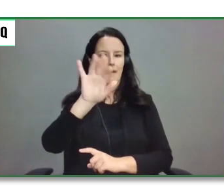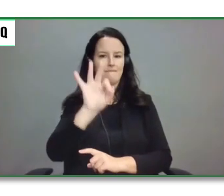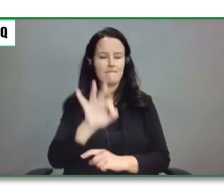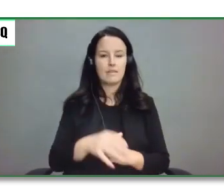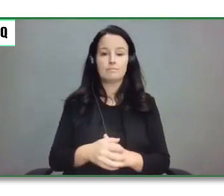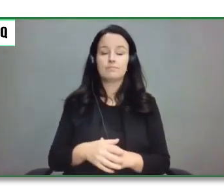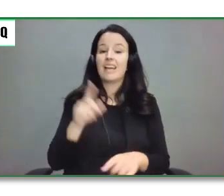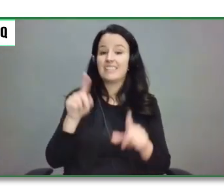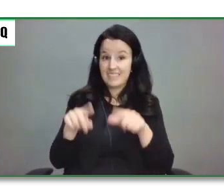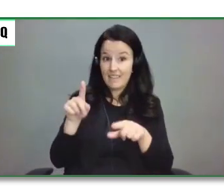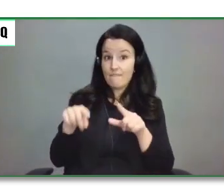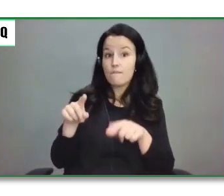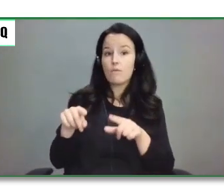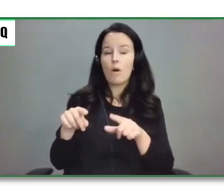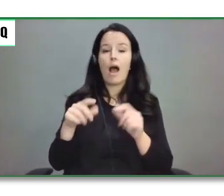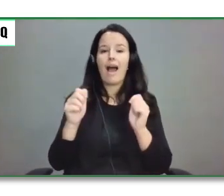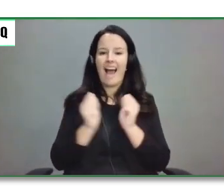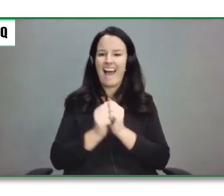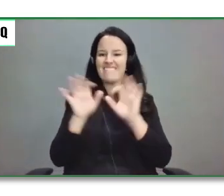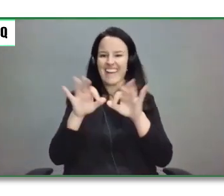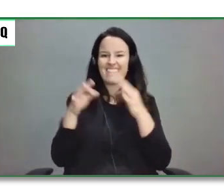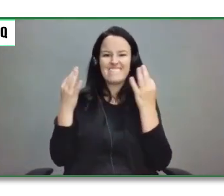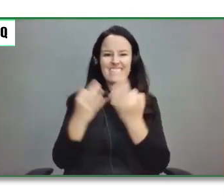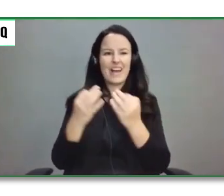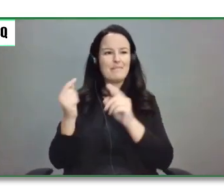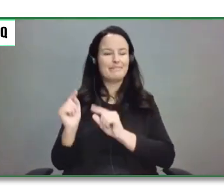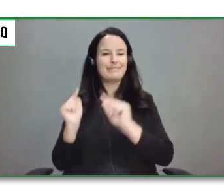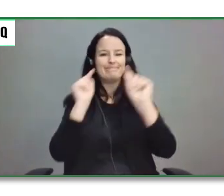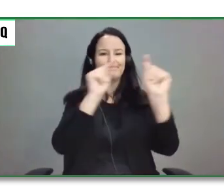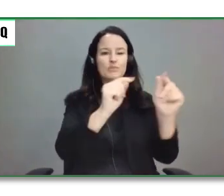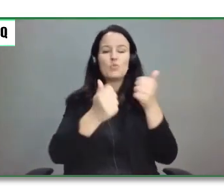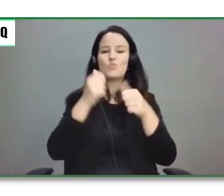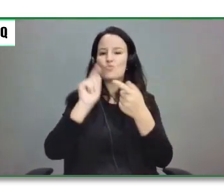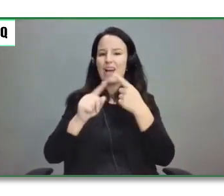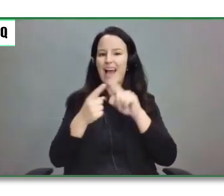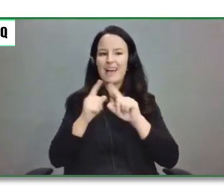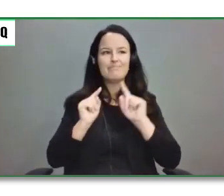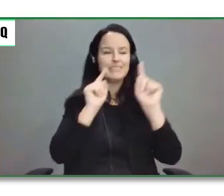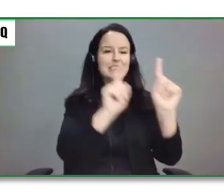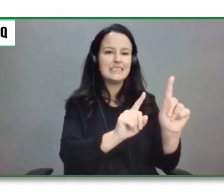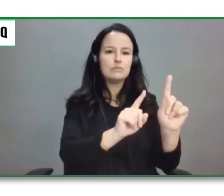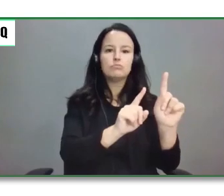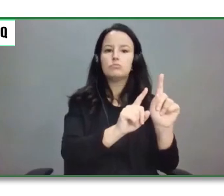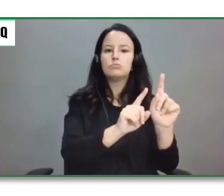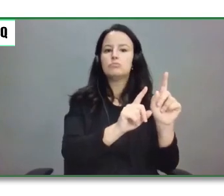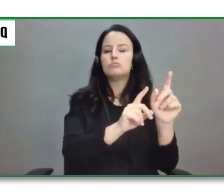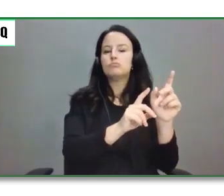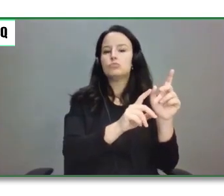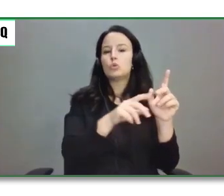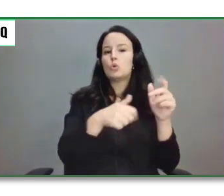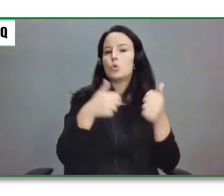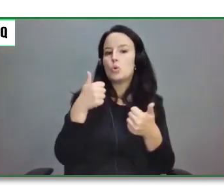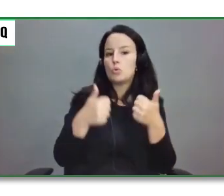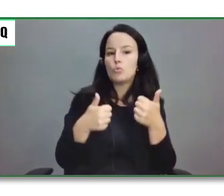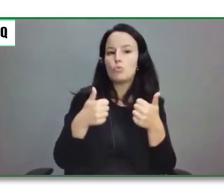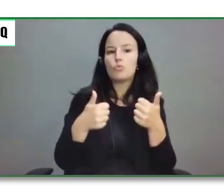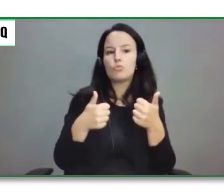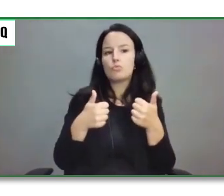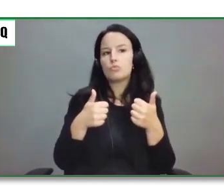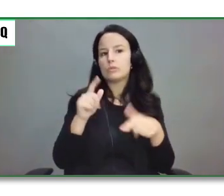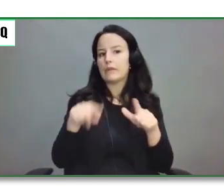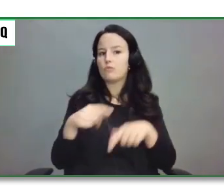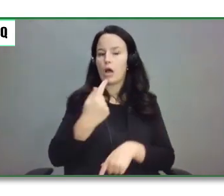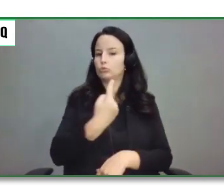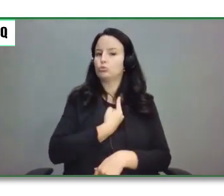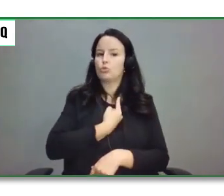Parfois, j'y séjourne avec ma famille et peut-être des amis, et parfois, donc, non. C'est à